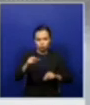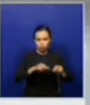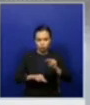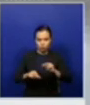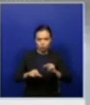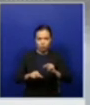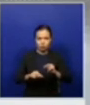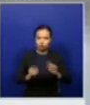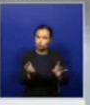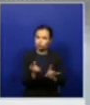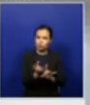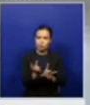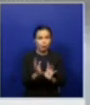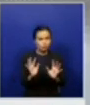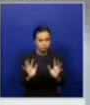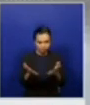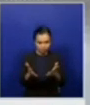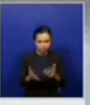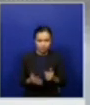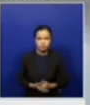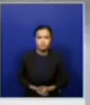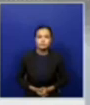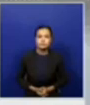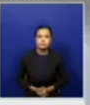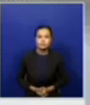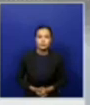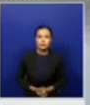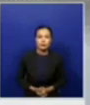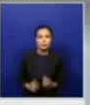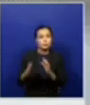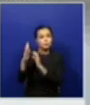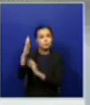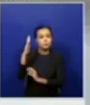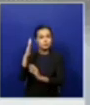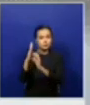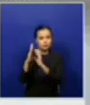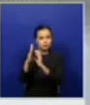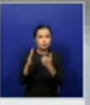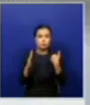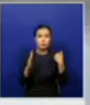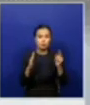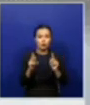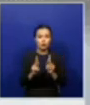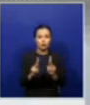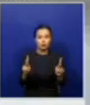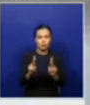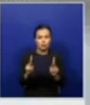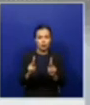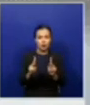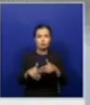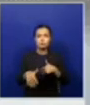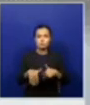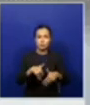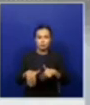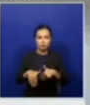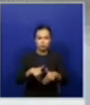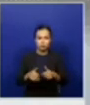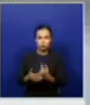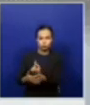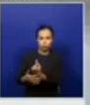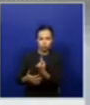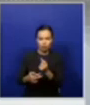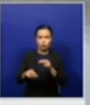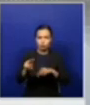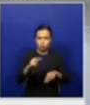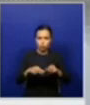ม่มีประสิทธิภาพในระดับพื้นที่ควรมีคณะกรรมการภาคประชาชนที่จะดูแลผล